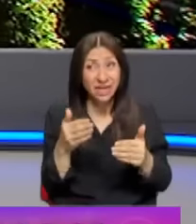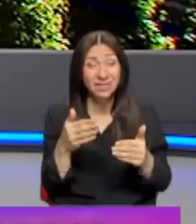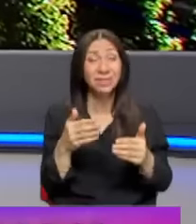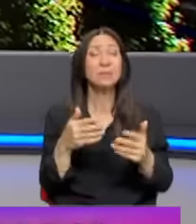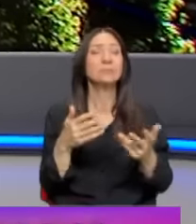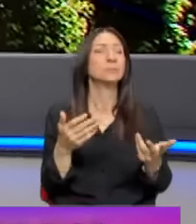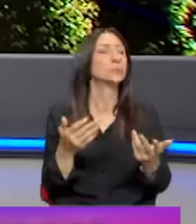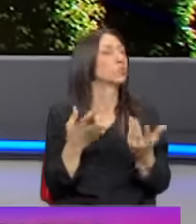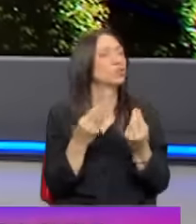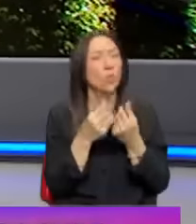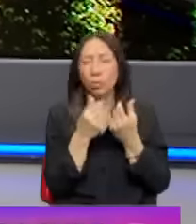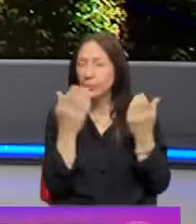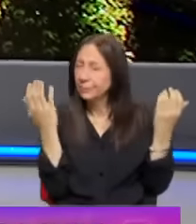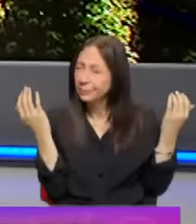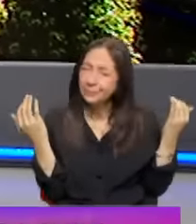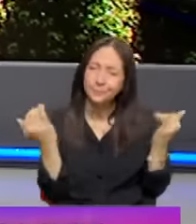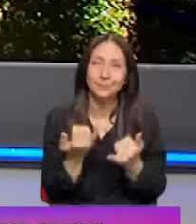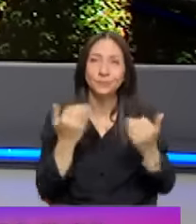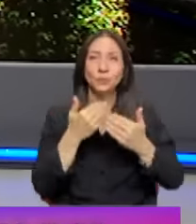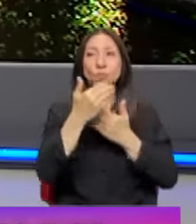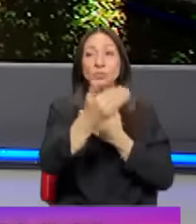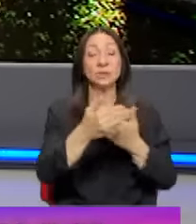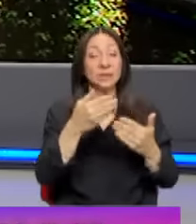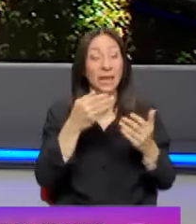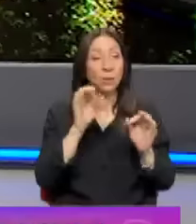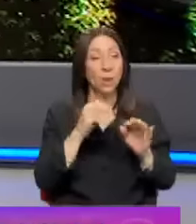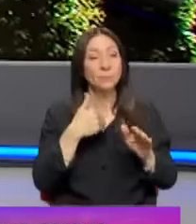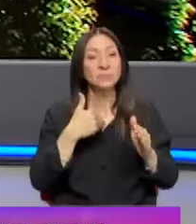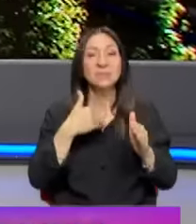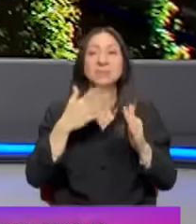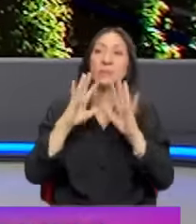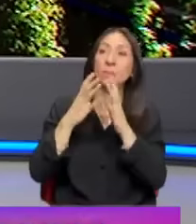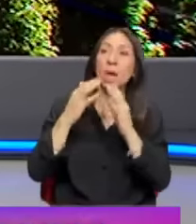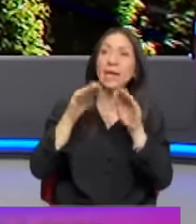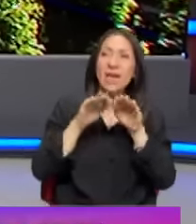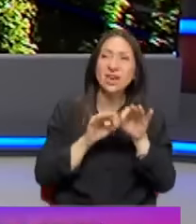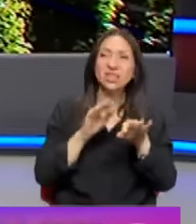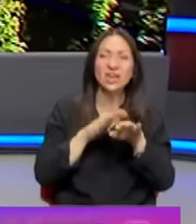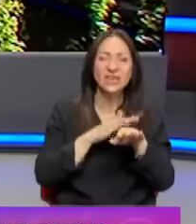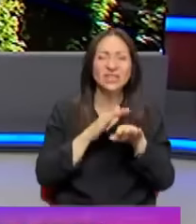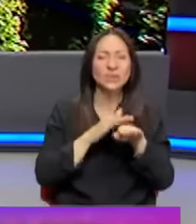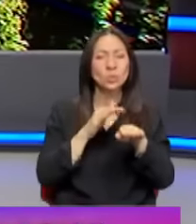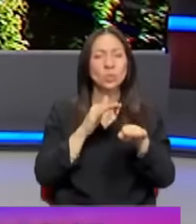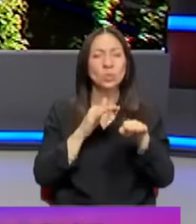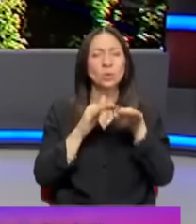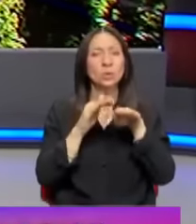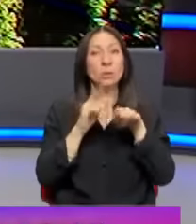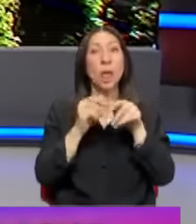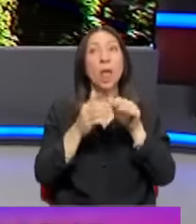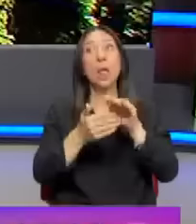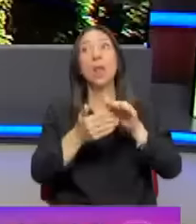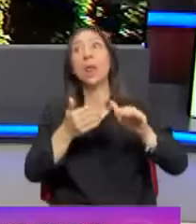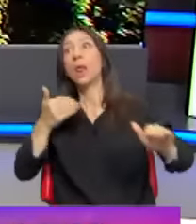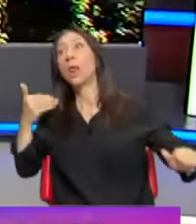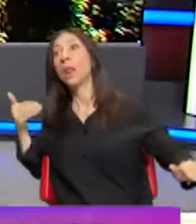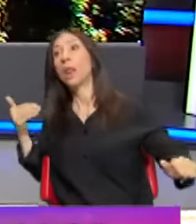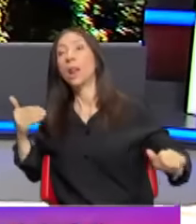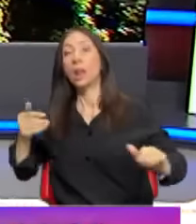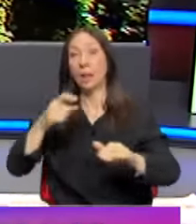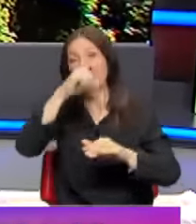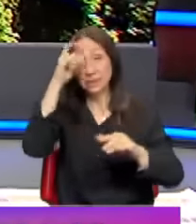evrensellikten fersah fersah uzaklaşmış durumda. Adım adım uzaklaşıyordu, bir anda en uç noktaya çekildi. Bakın yaz